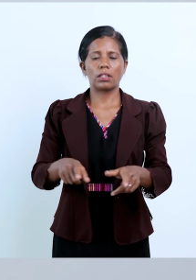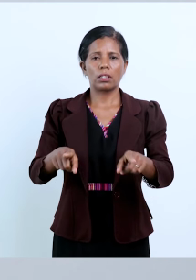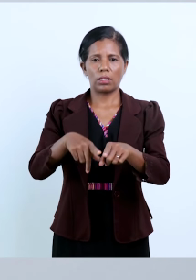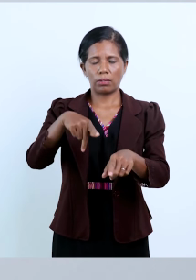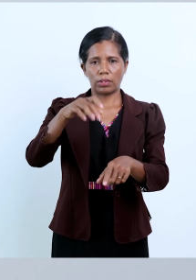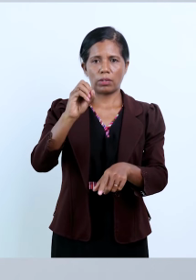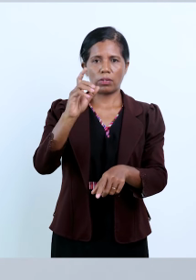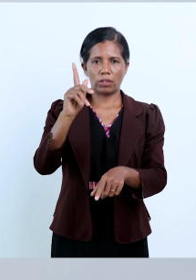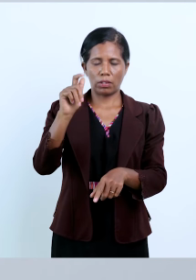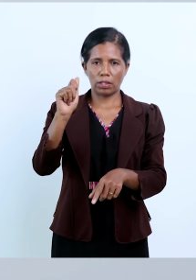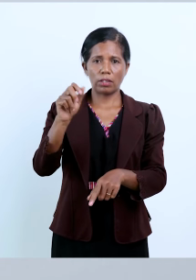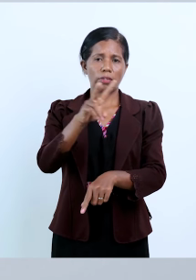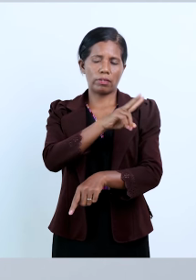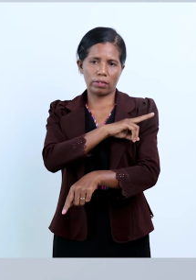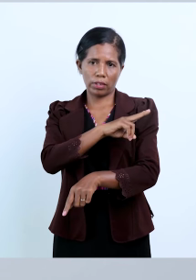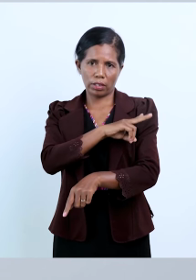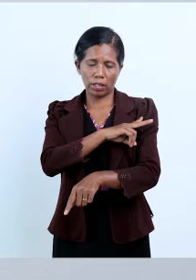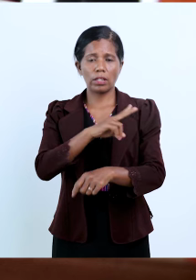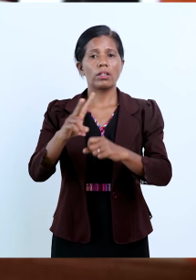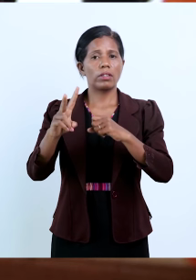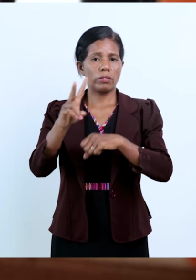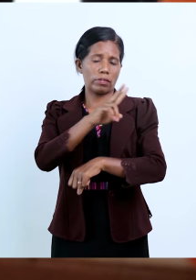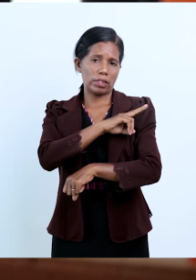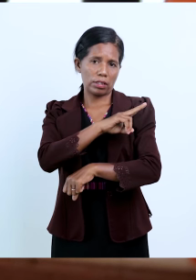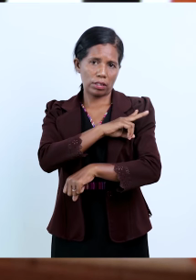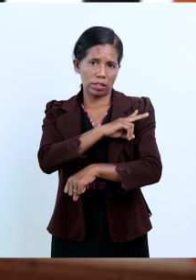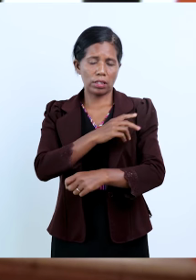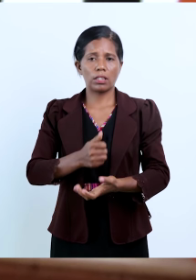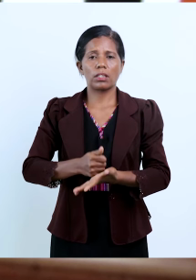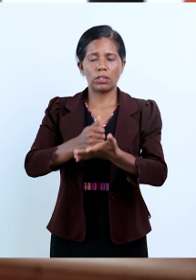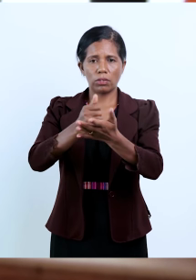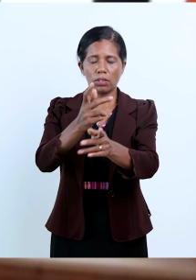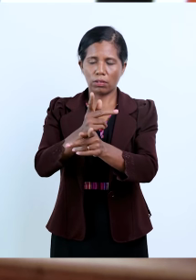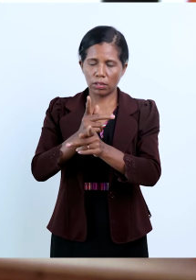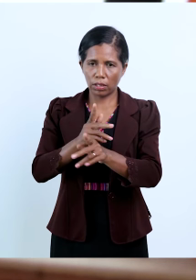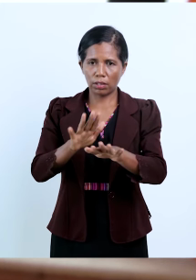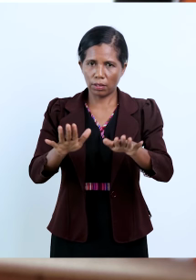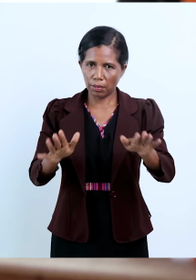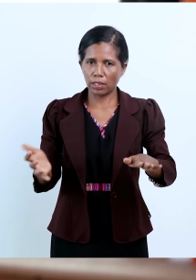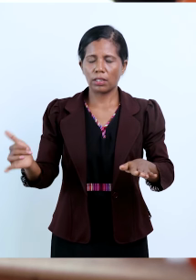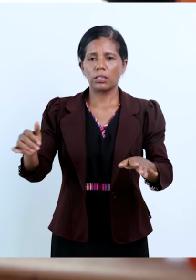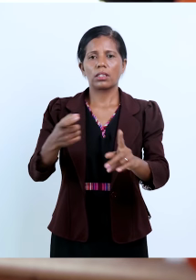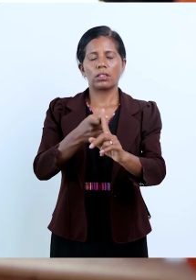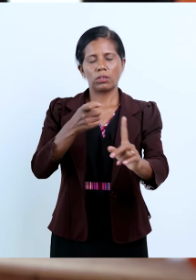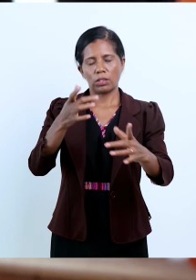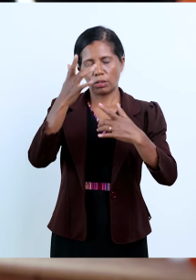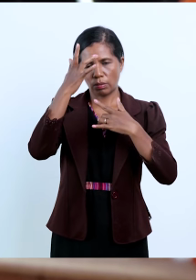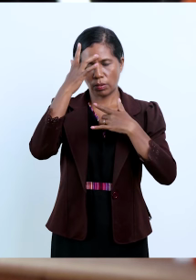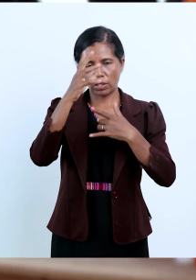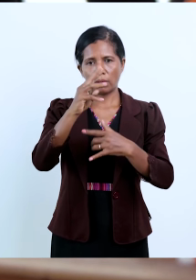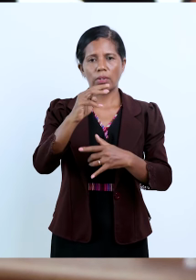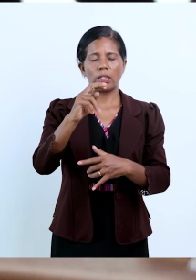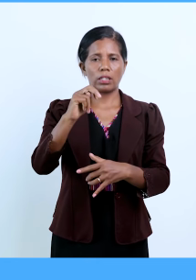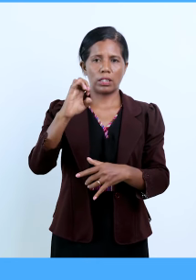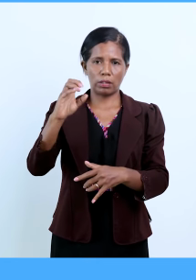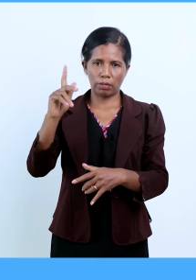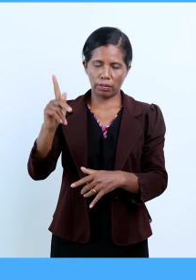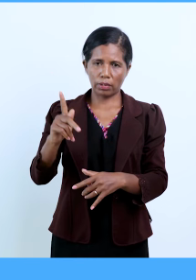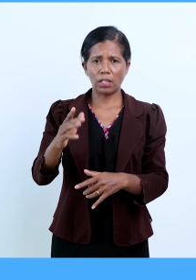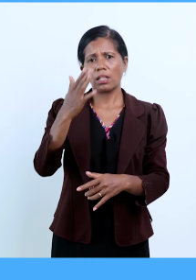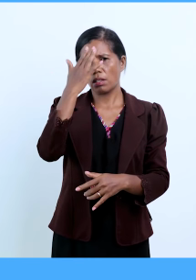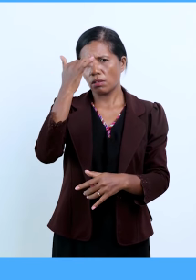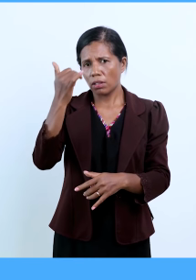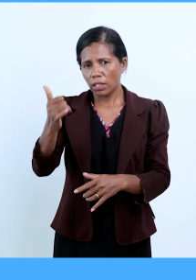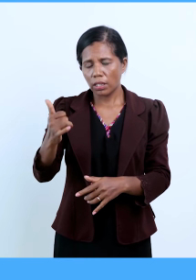maka primokokal conjugate vaccine. No vaksin na dyan si ajuda protoja labarik sira husim moras primokokal.